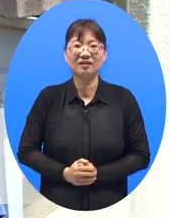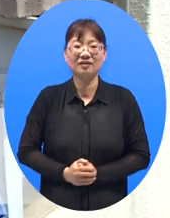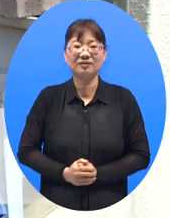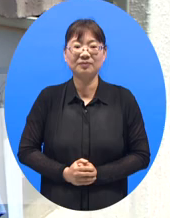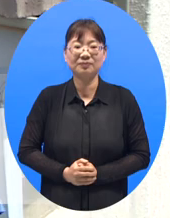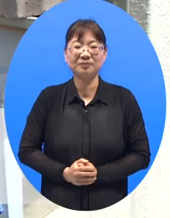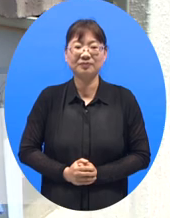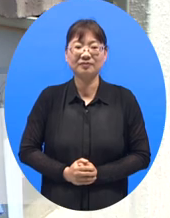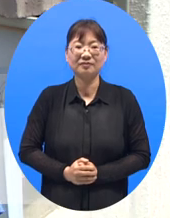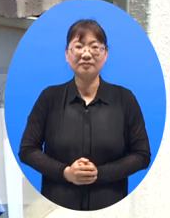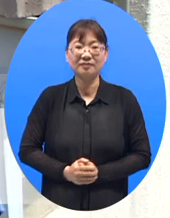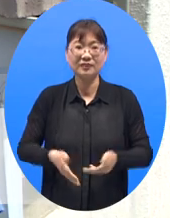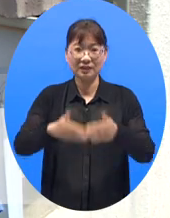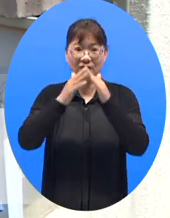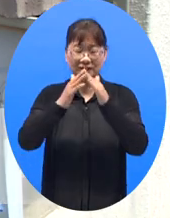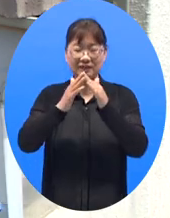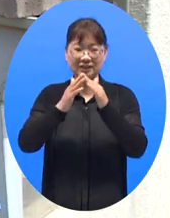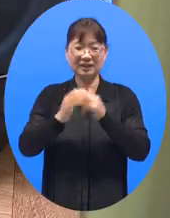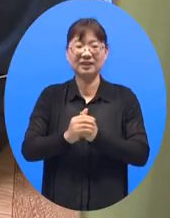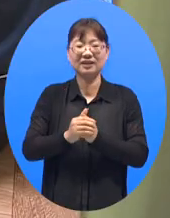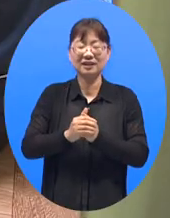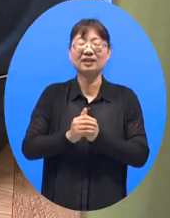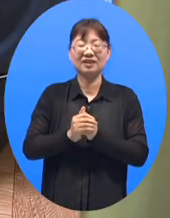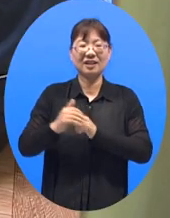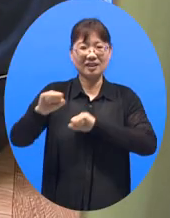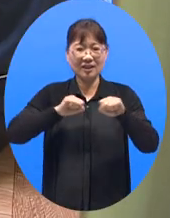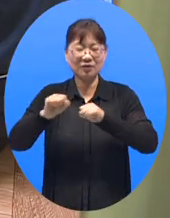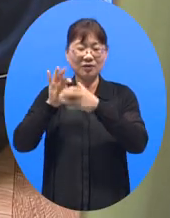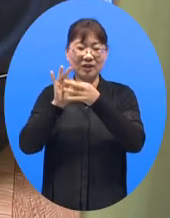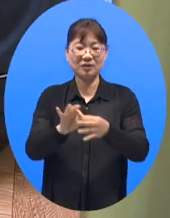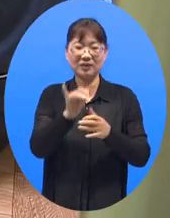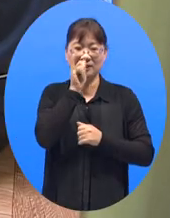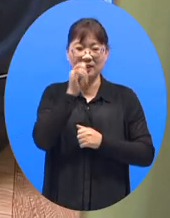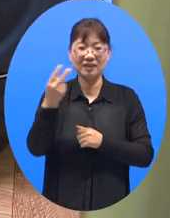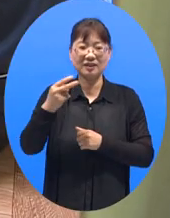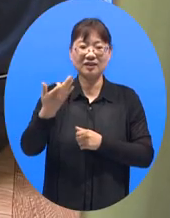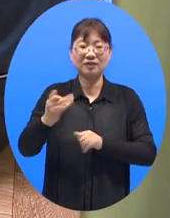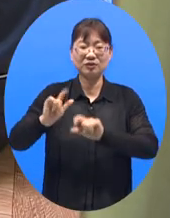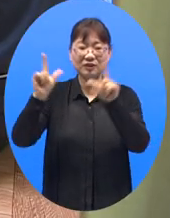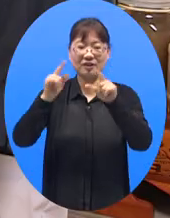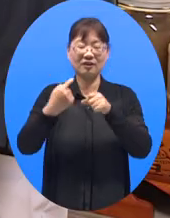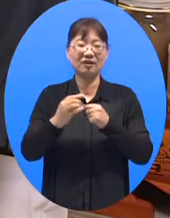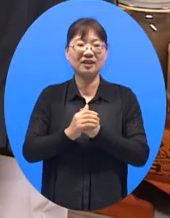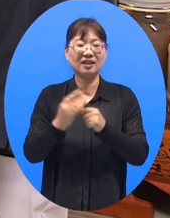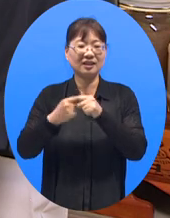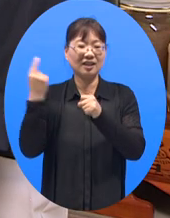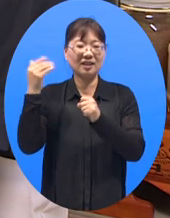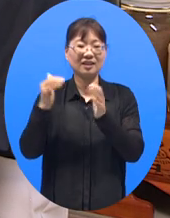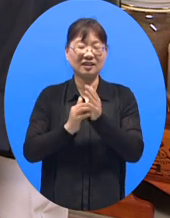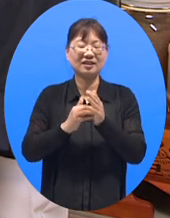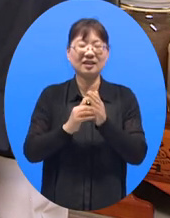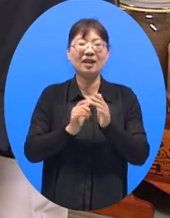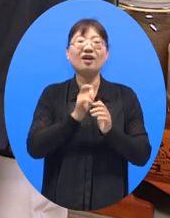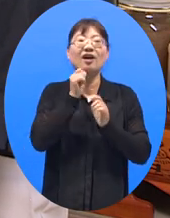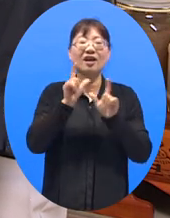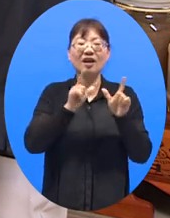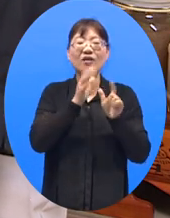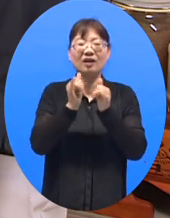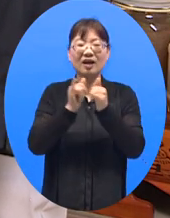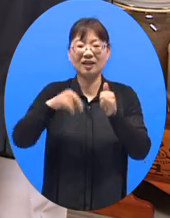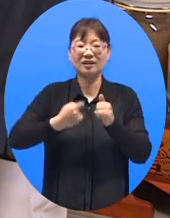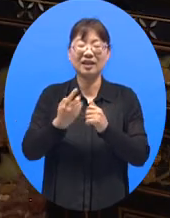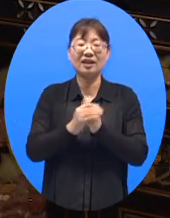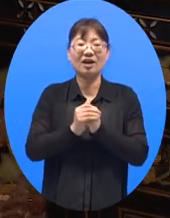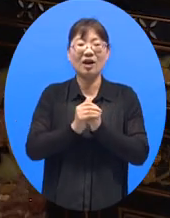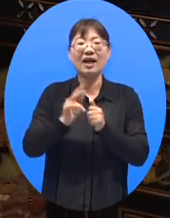냉방기 설치 사업을 갖다가 추진할 계획입니다. 경기도는 2019년부터 지난해까지 저소득 독거노인